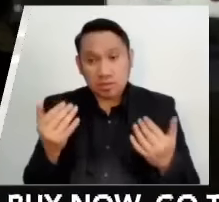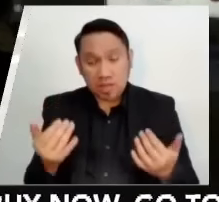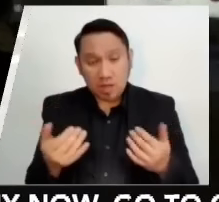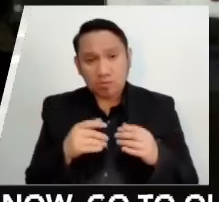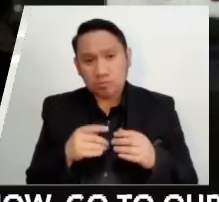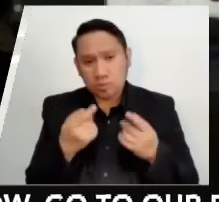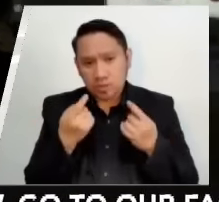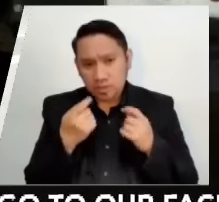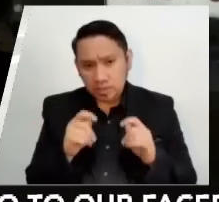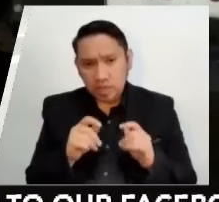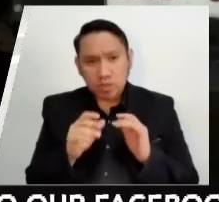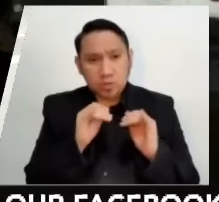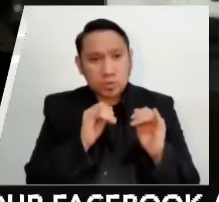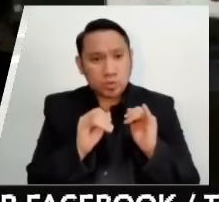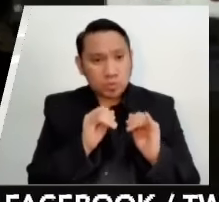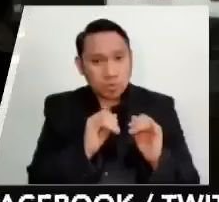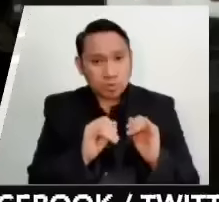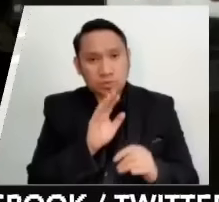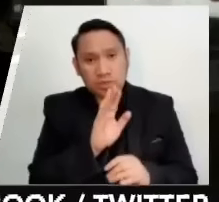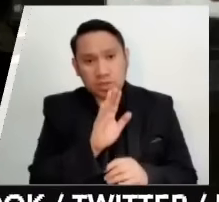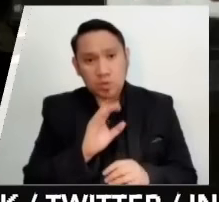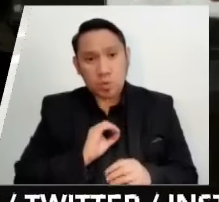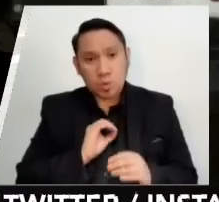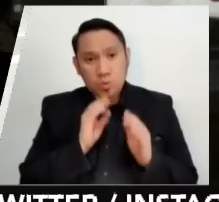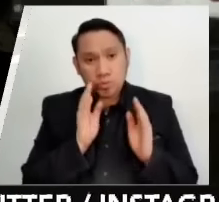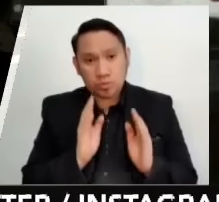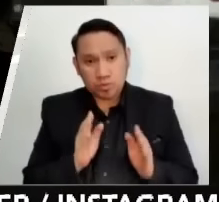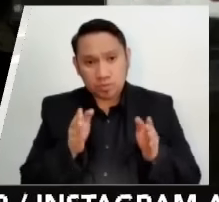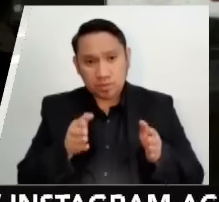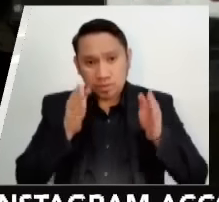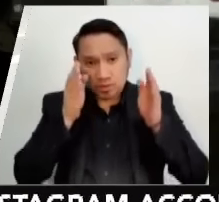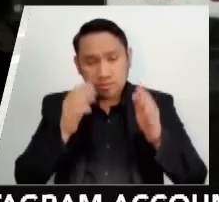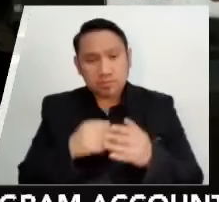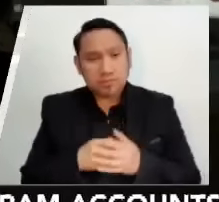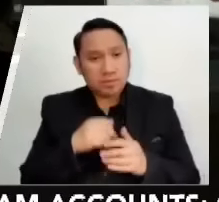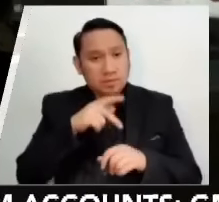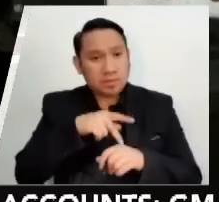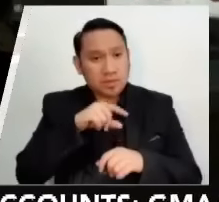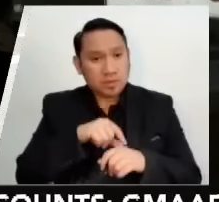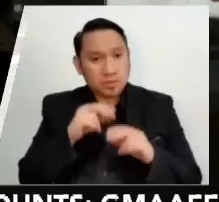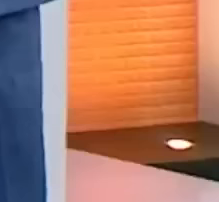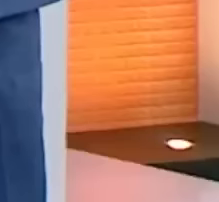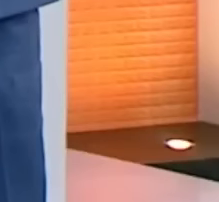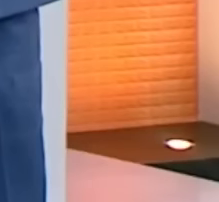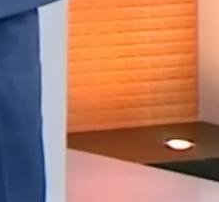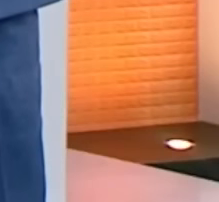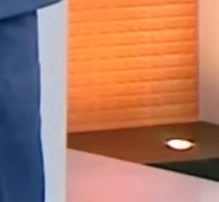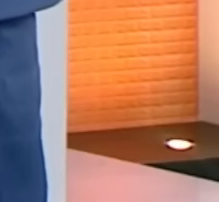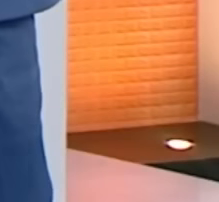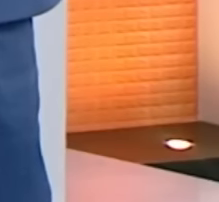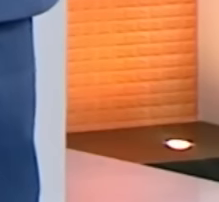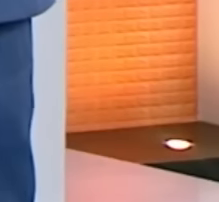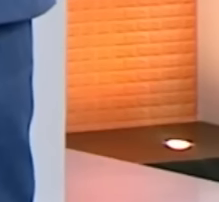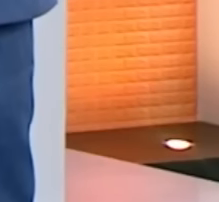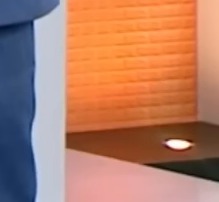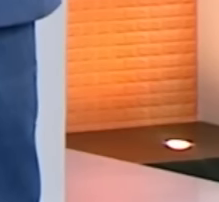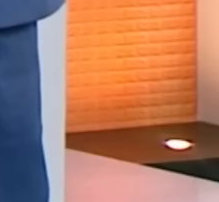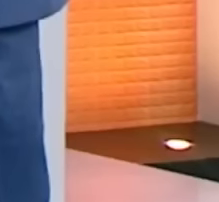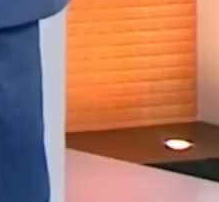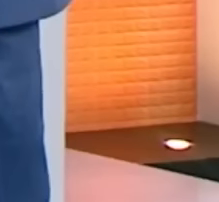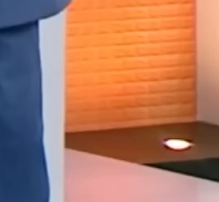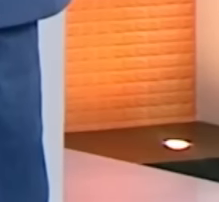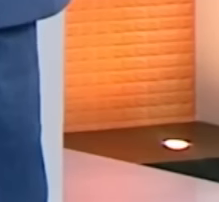makuha ang kanilang paning ito unang balita m rito sa parque bam para sa GMA integrated news Igan mauna ka sa mga balita